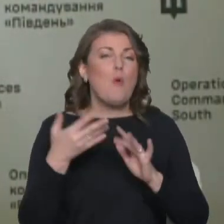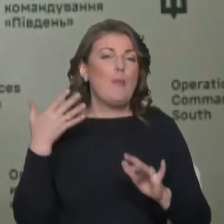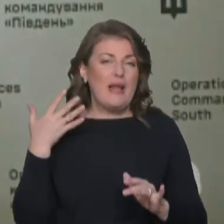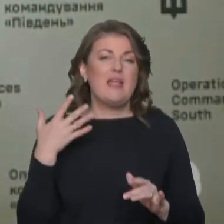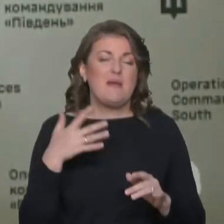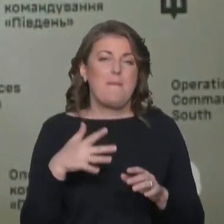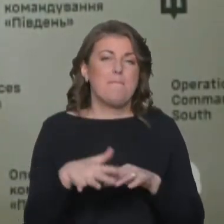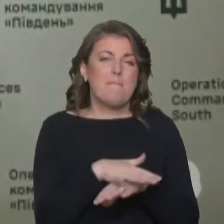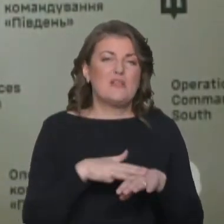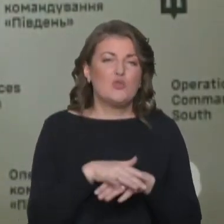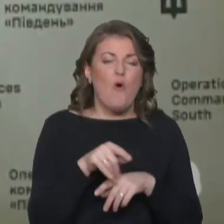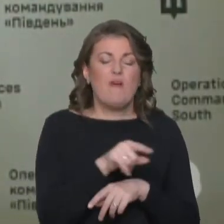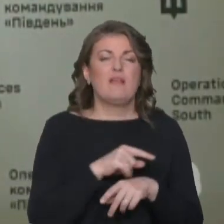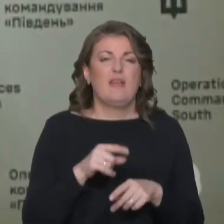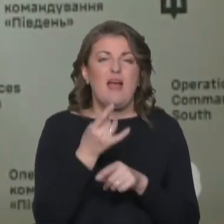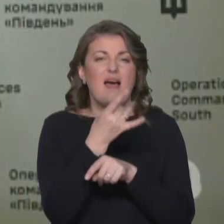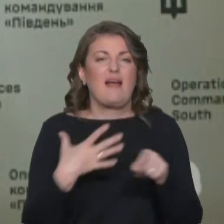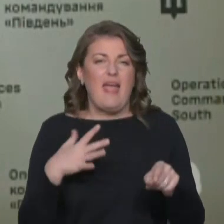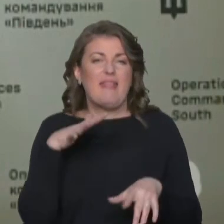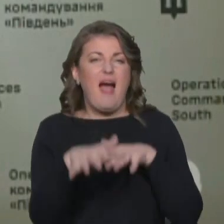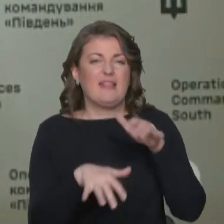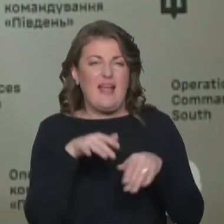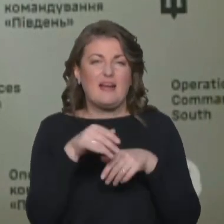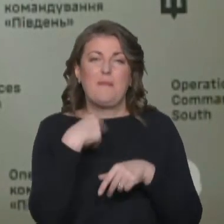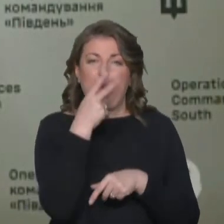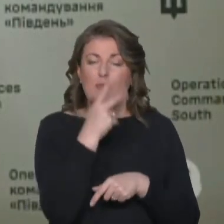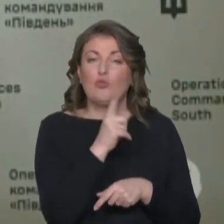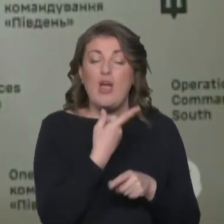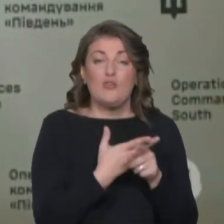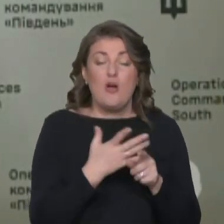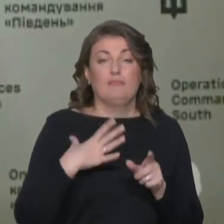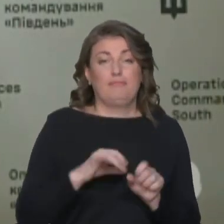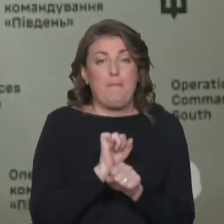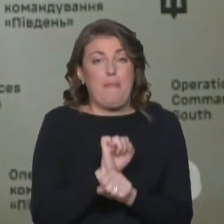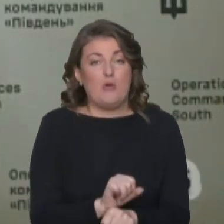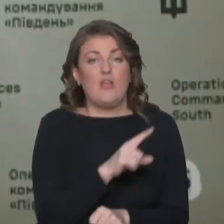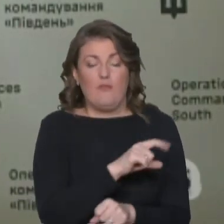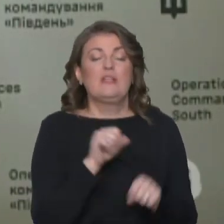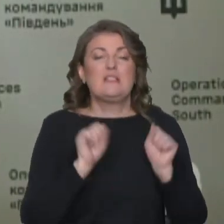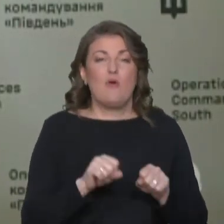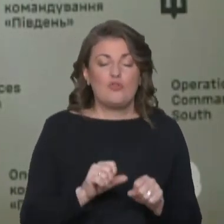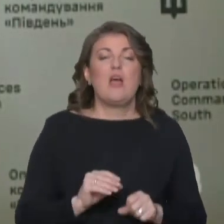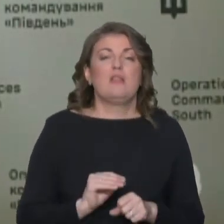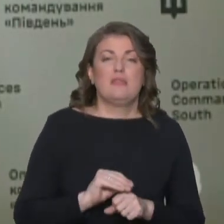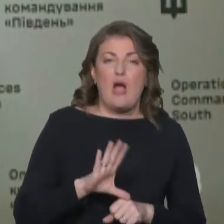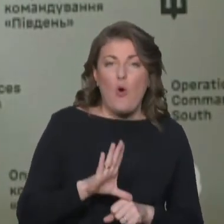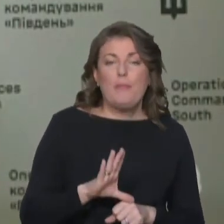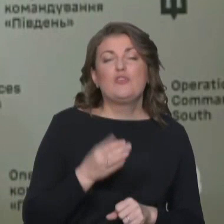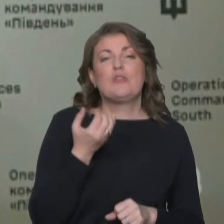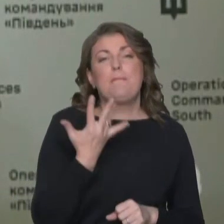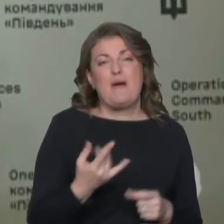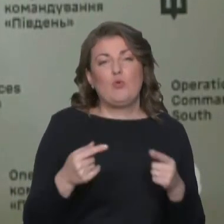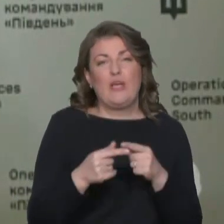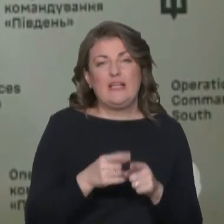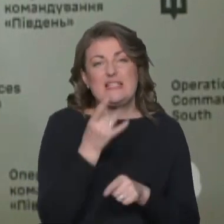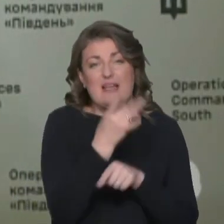попередній масованій ракетній атаці, вони продемонстрували, що якщо витримати паузу, вони здатні накопичити певну кількість ракет.